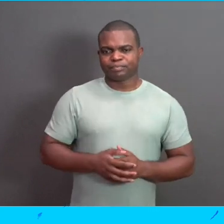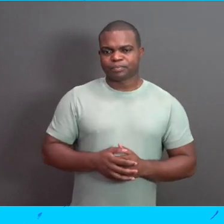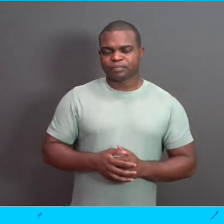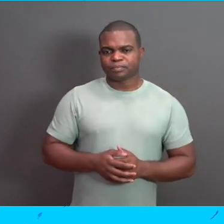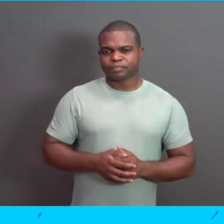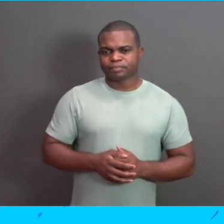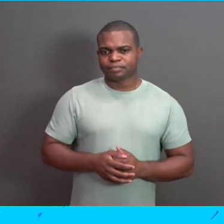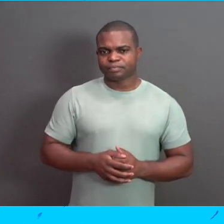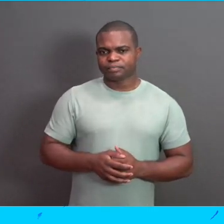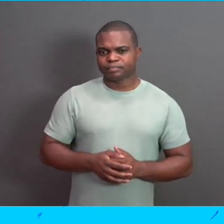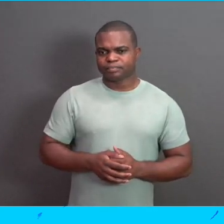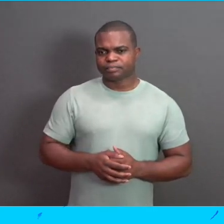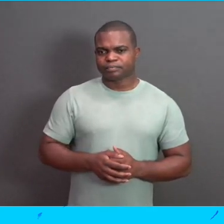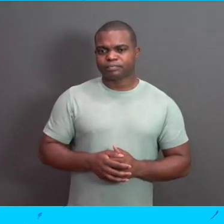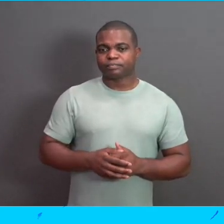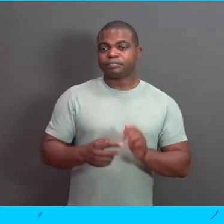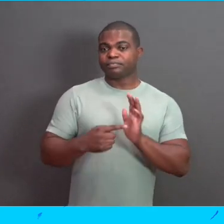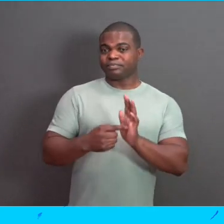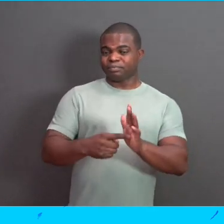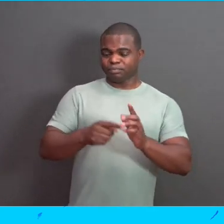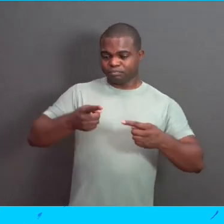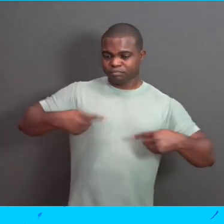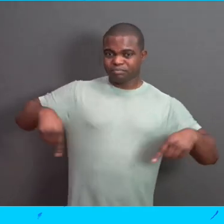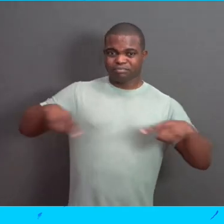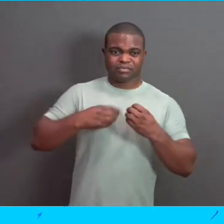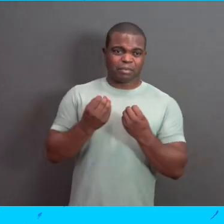temps et d'expérience. Quand on a